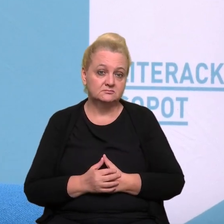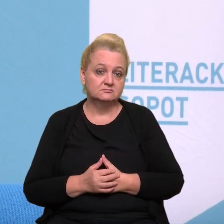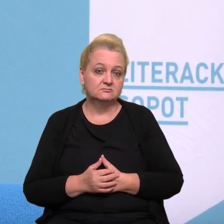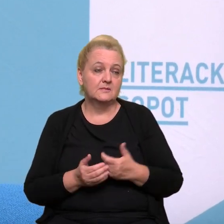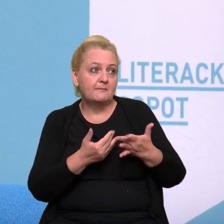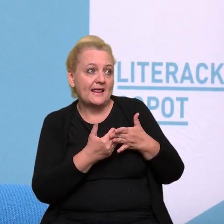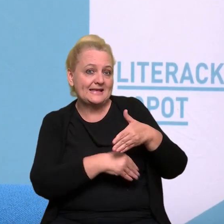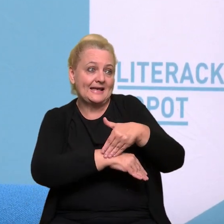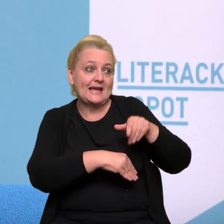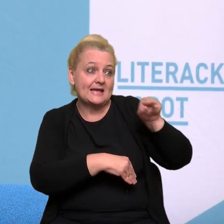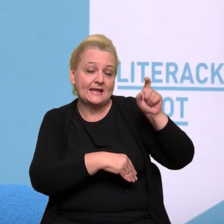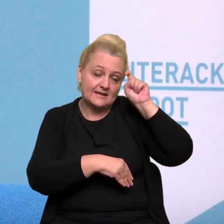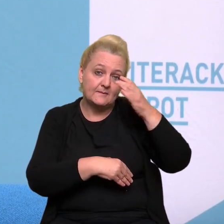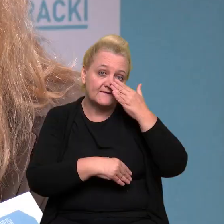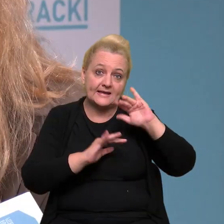niedaleko stąd, prawda?